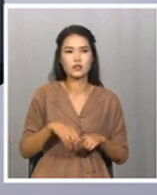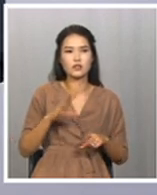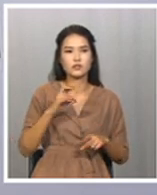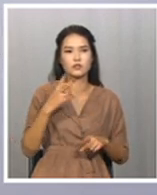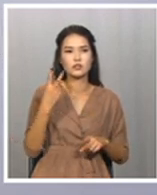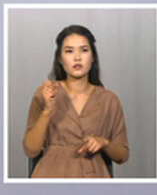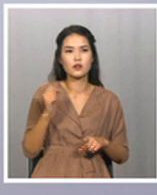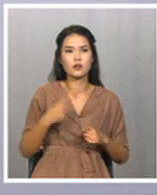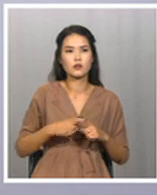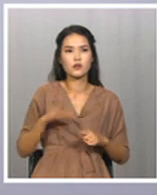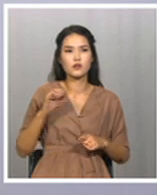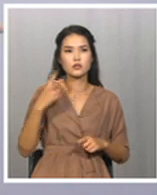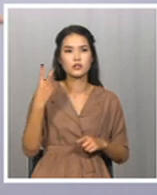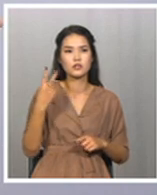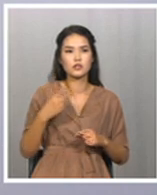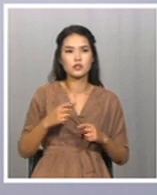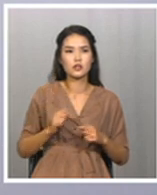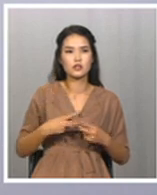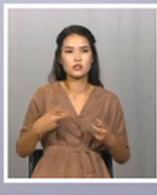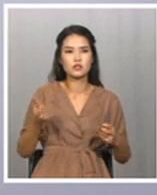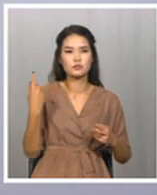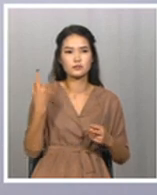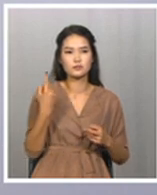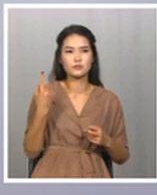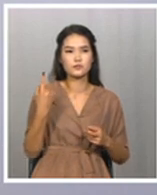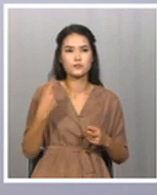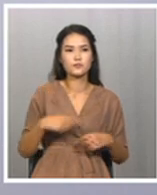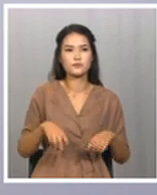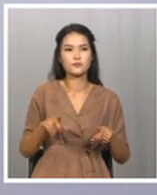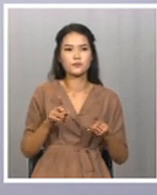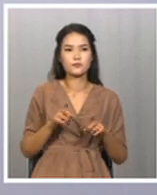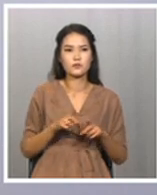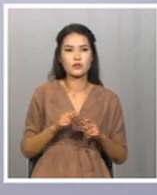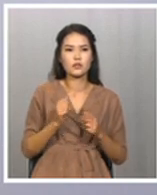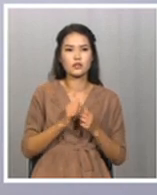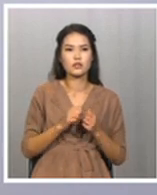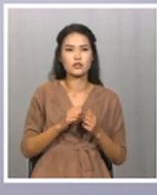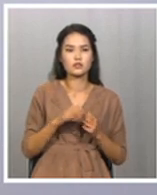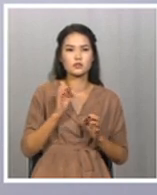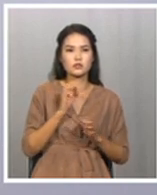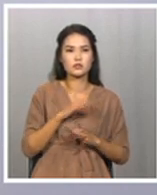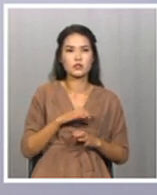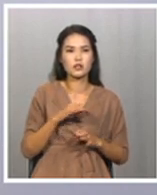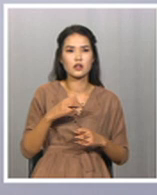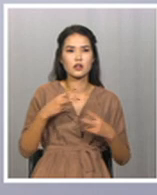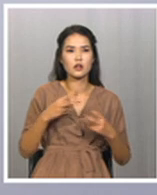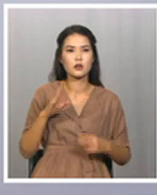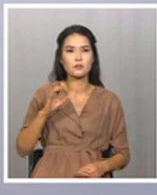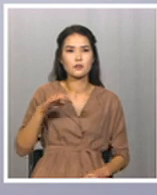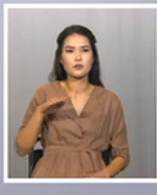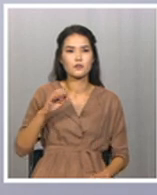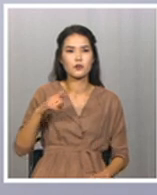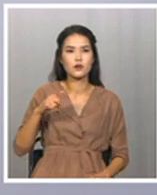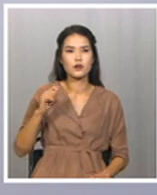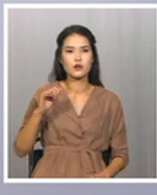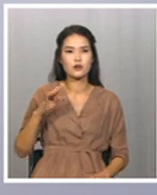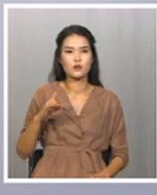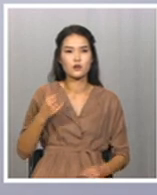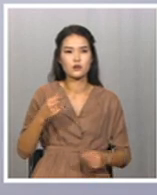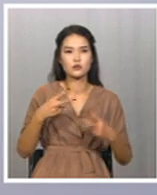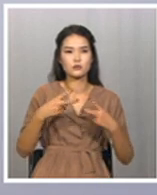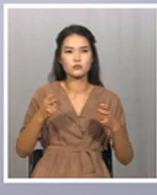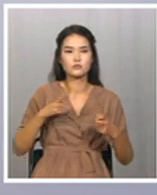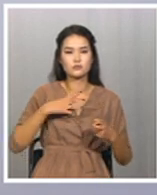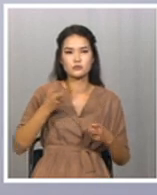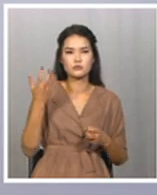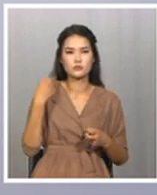косинус квадрат альфа тең 1. Бұл негізгі тригонометриялық тепе-теңдікті біз Пифагор теоремасынан шығардық.